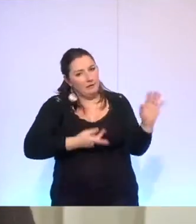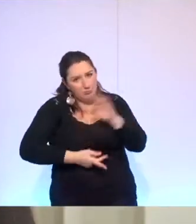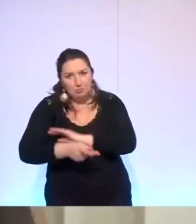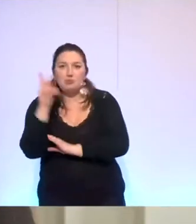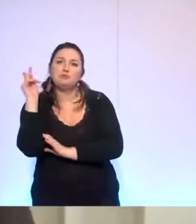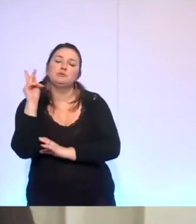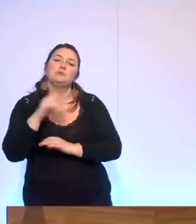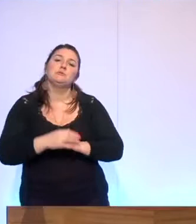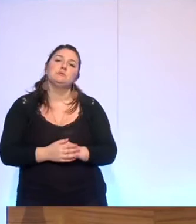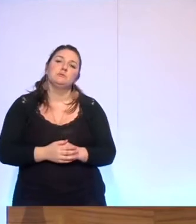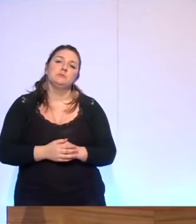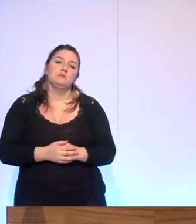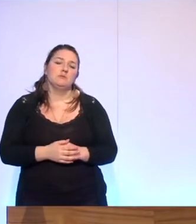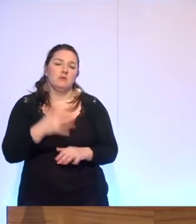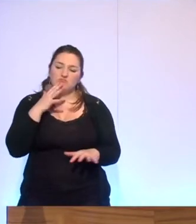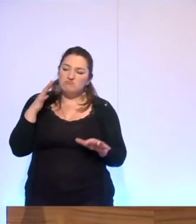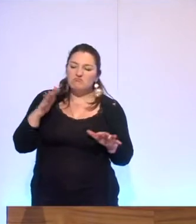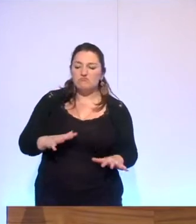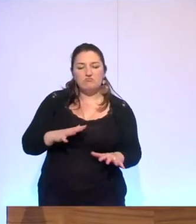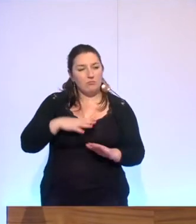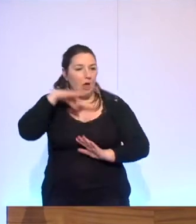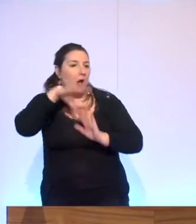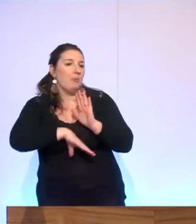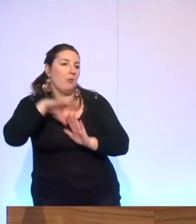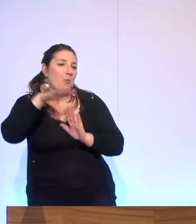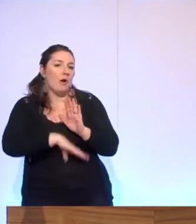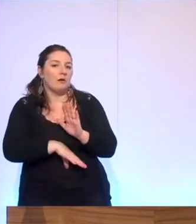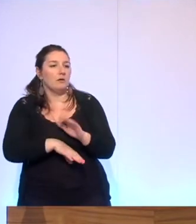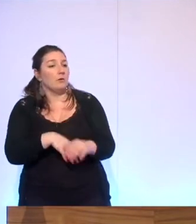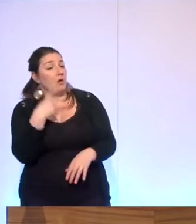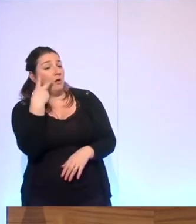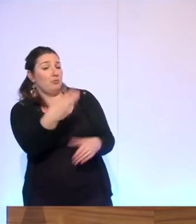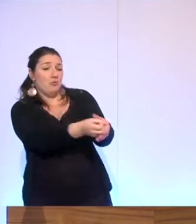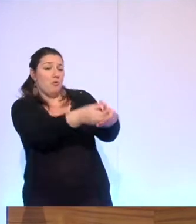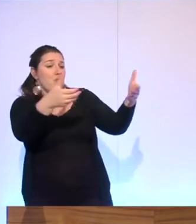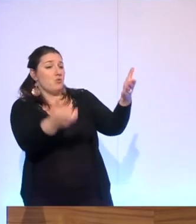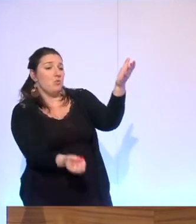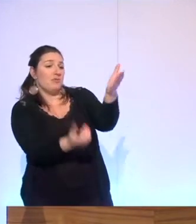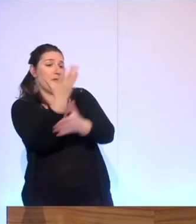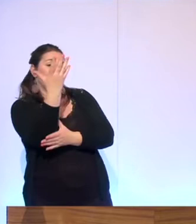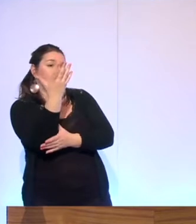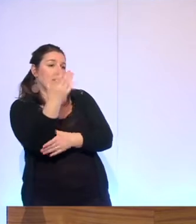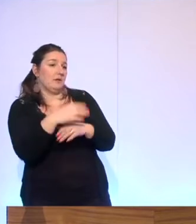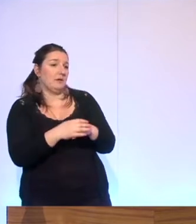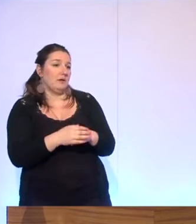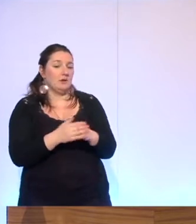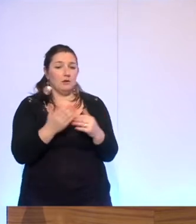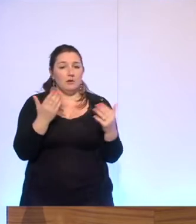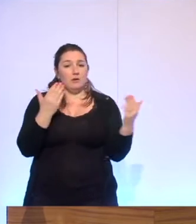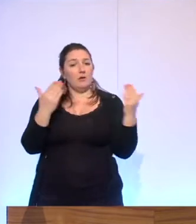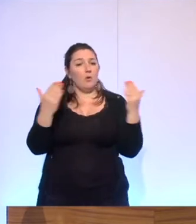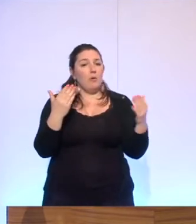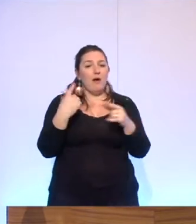moins de mépris de la part de la nouvelle majorité à comparer de l'attitude de